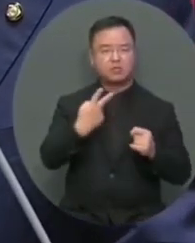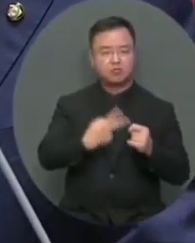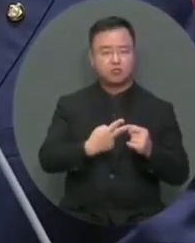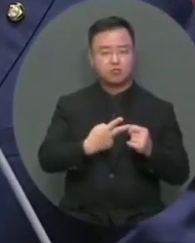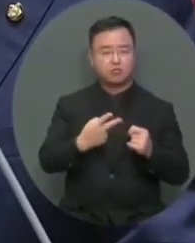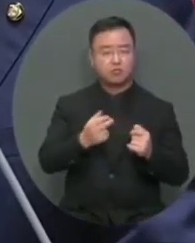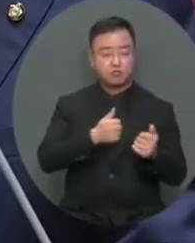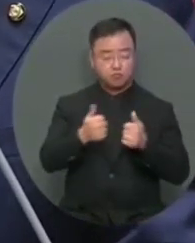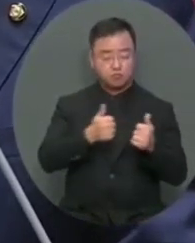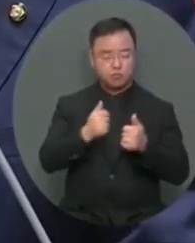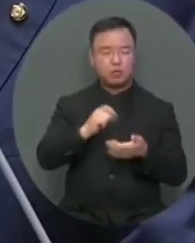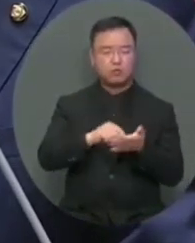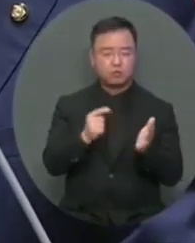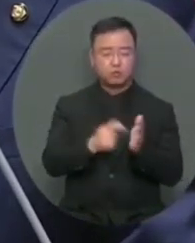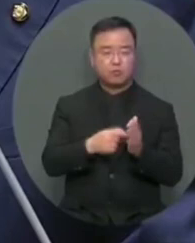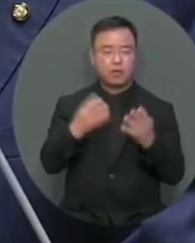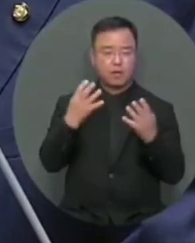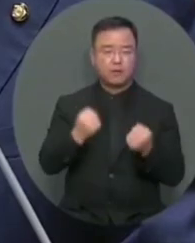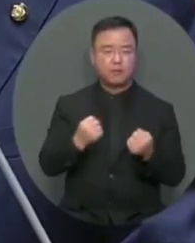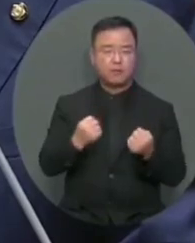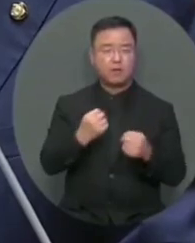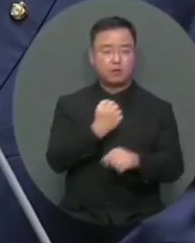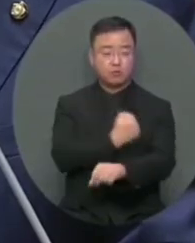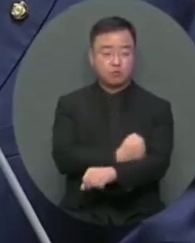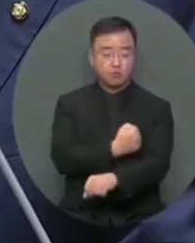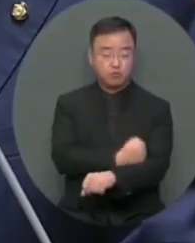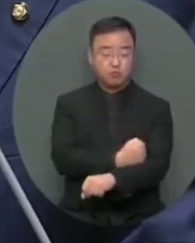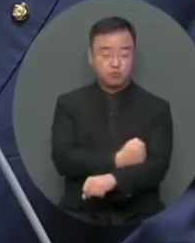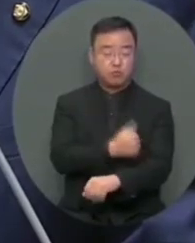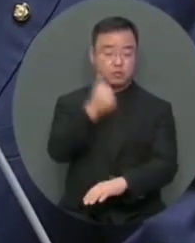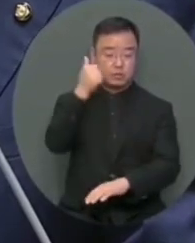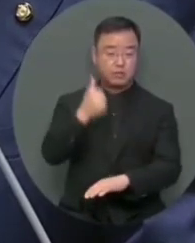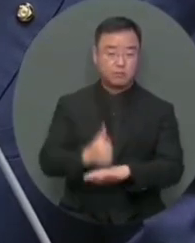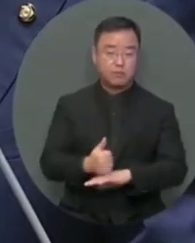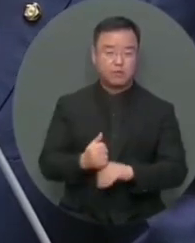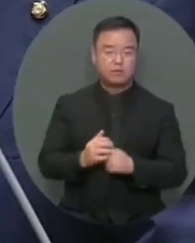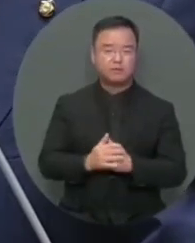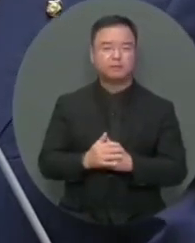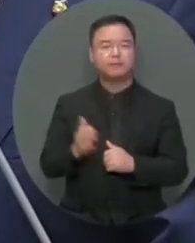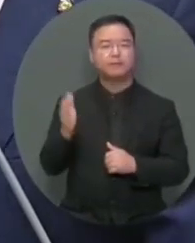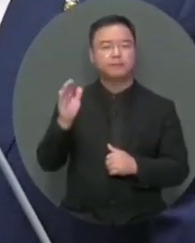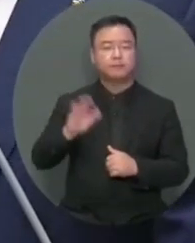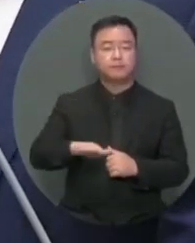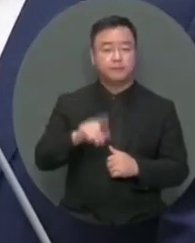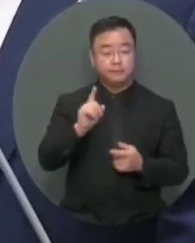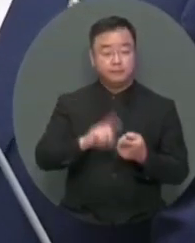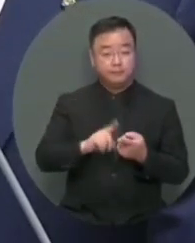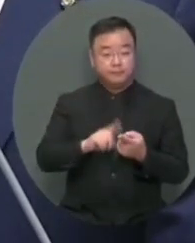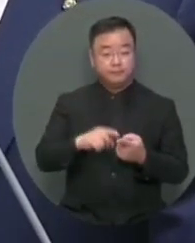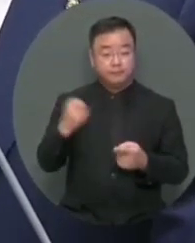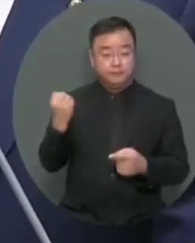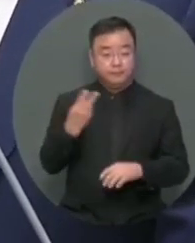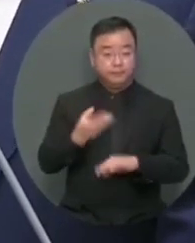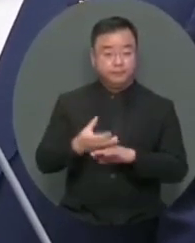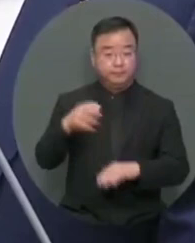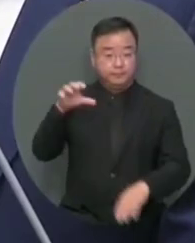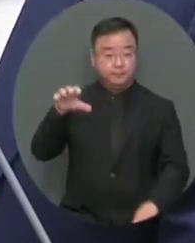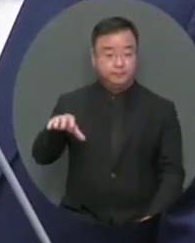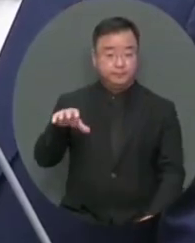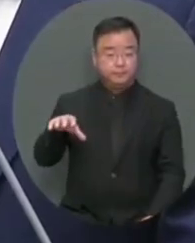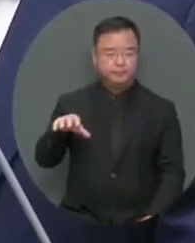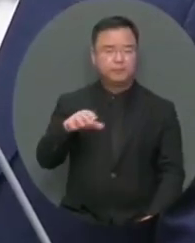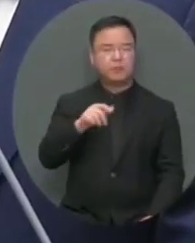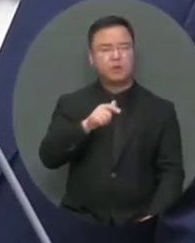많은 공헌과 기여를 했다고 생각합니다. 그러나 그 문제도 또 한편에서는